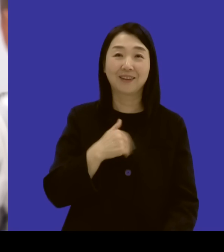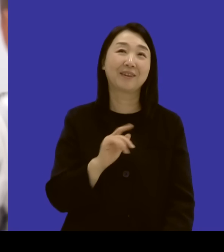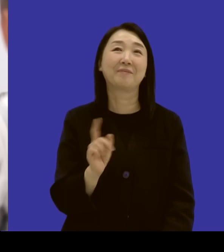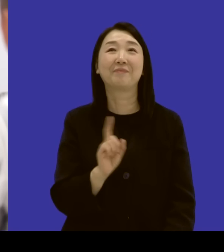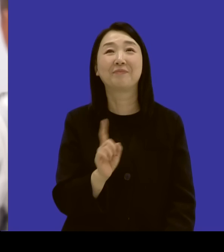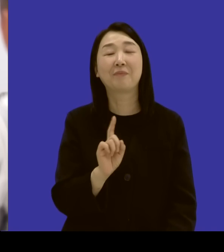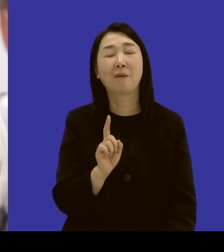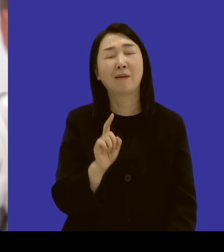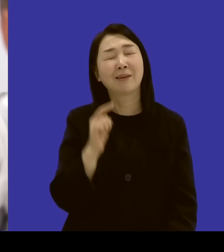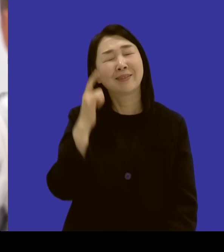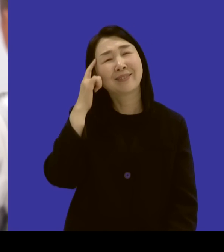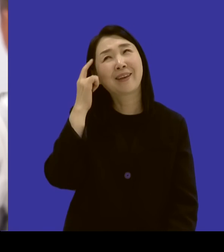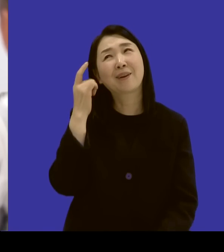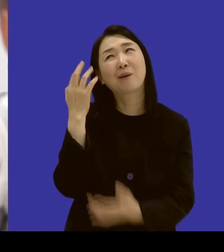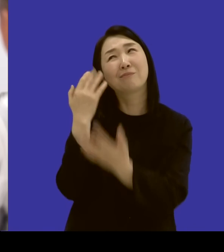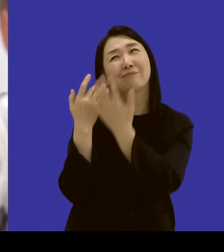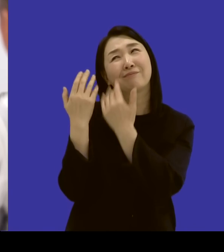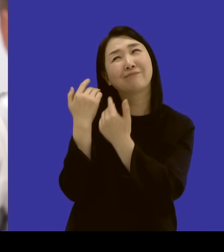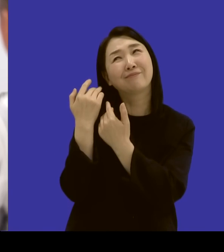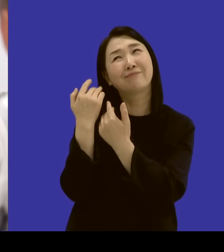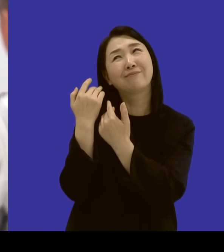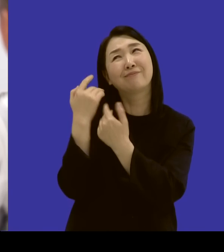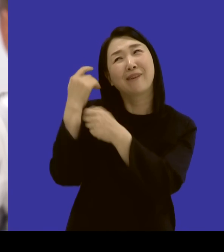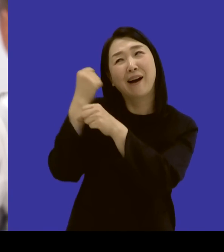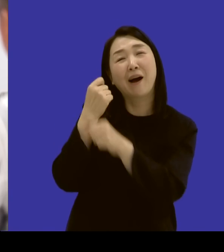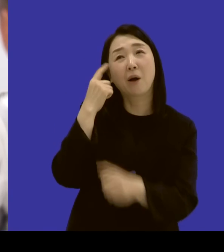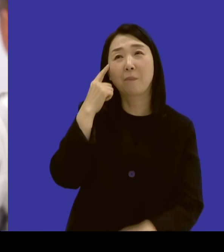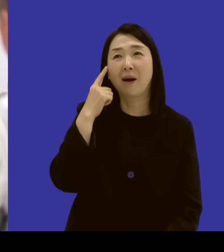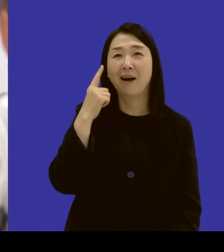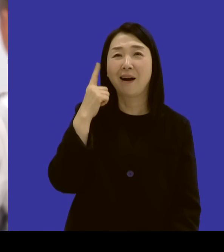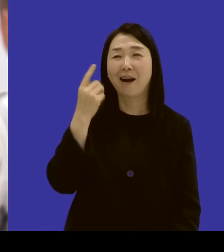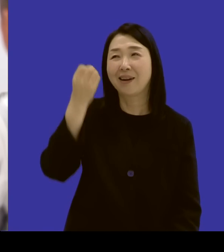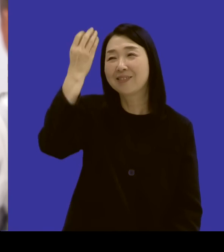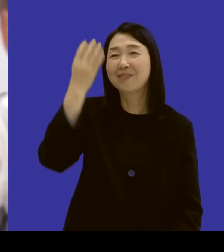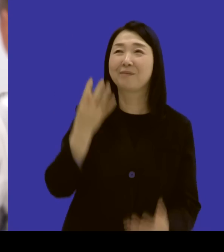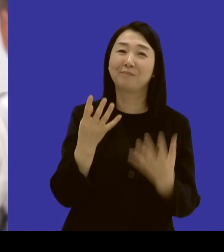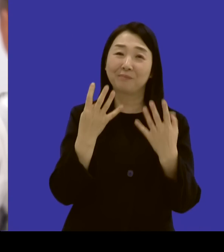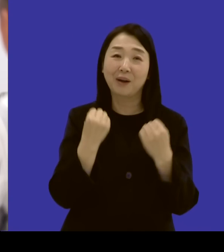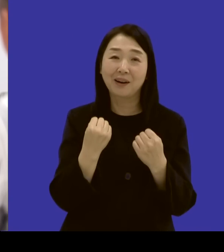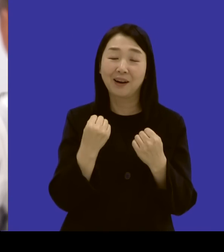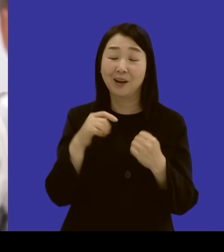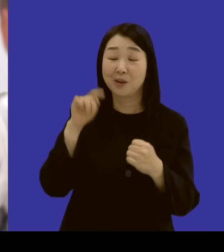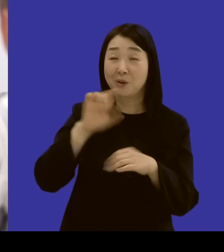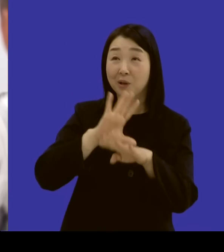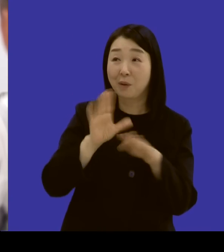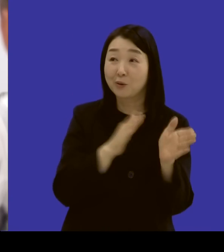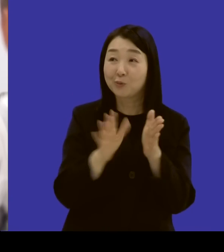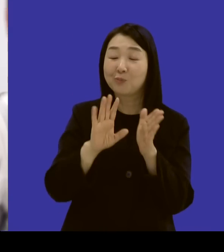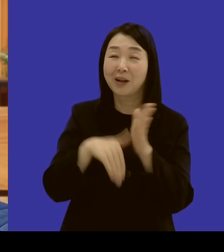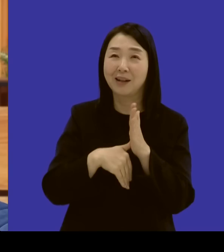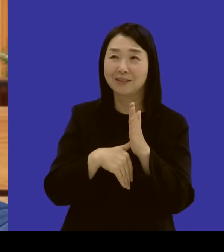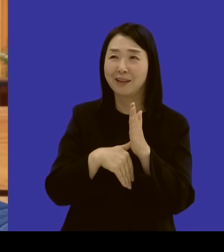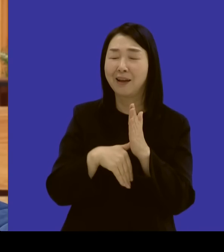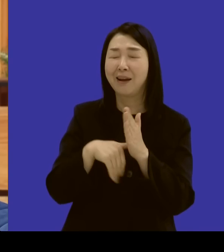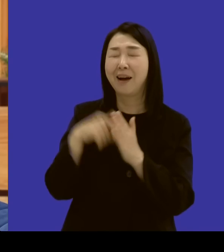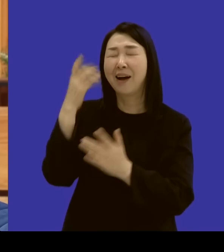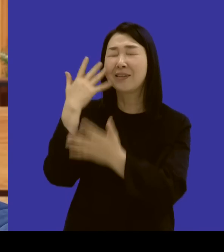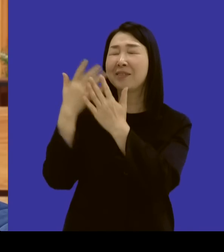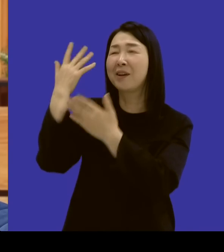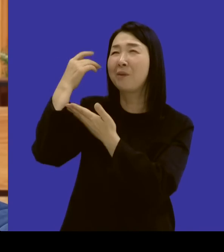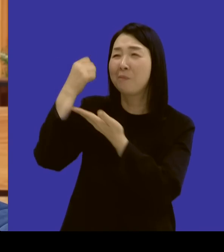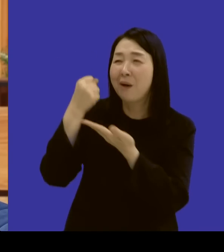이제 이렇게 생각을 하다가 네. 그동안 잊혀진 것들이 너무 많은데 제가 예. 여기를 나오면서 다시. 제가 더 은혜를 받았어요. 왜냐면 그런